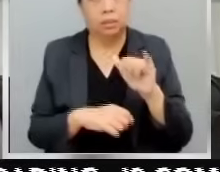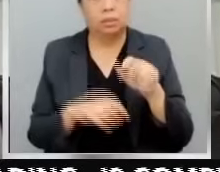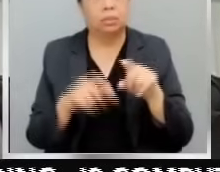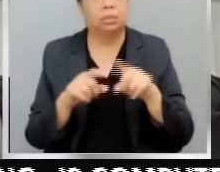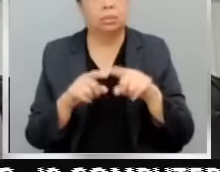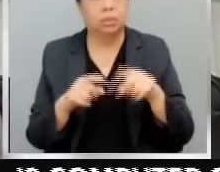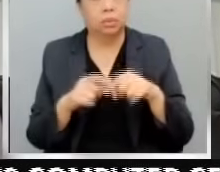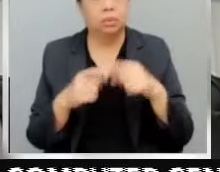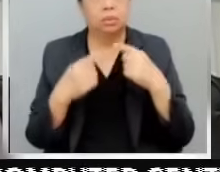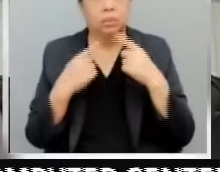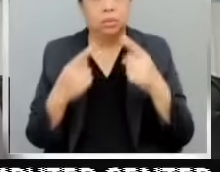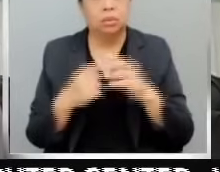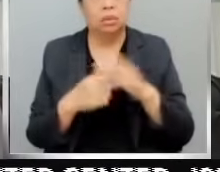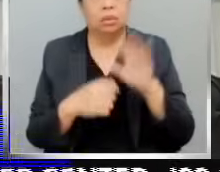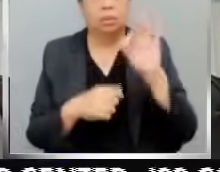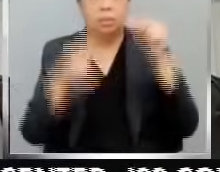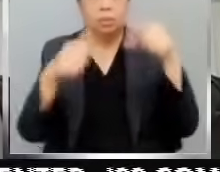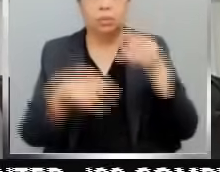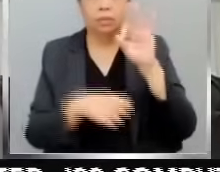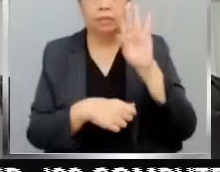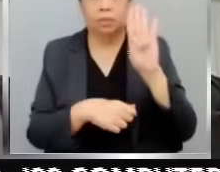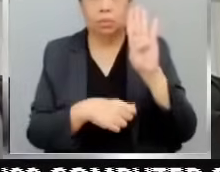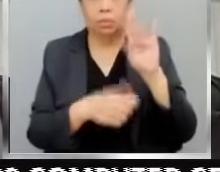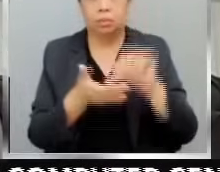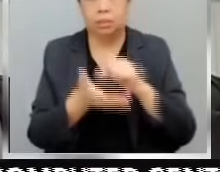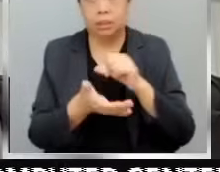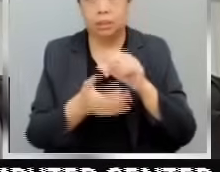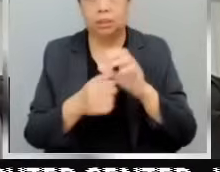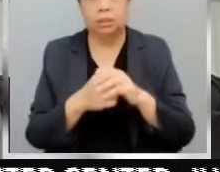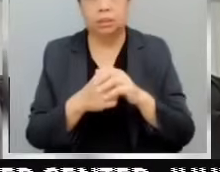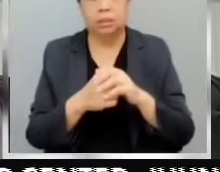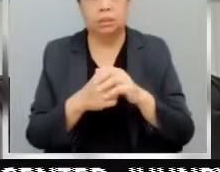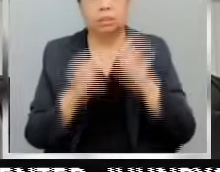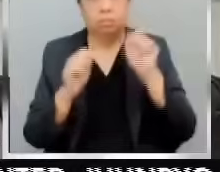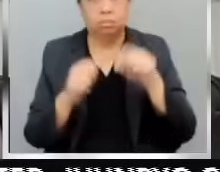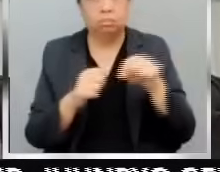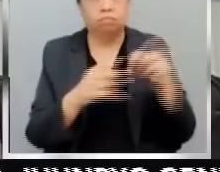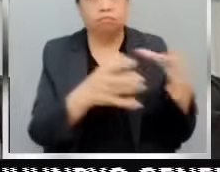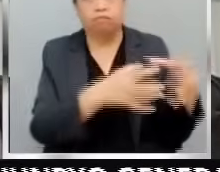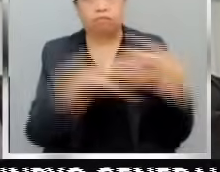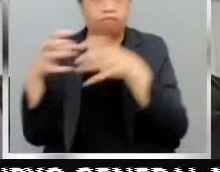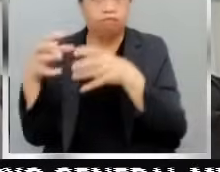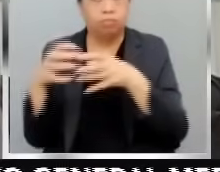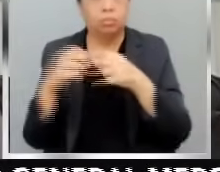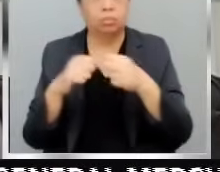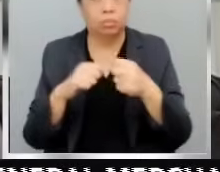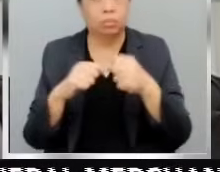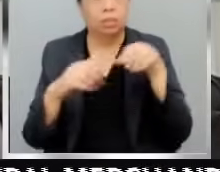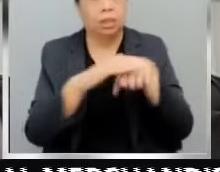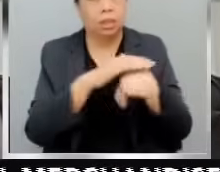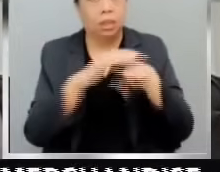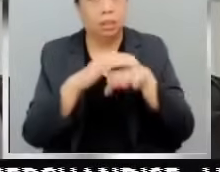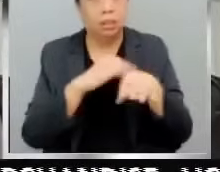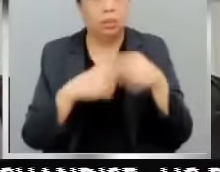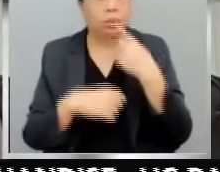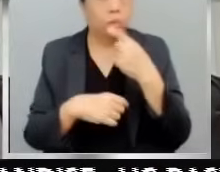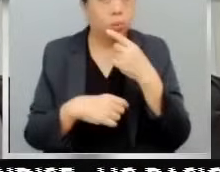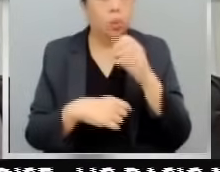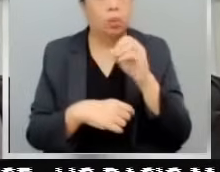page a repatriation application form which can be accessed by OFWs